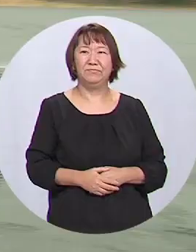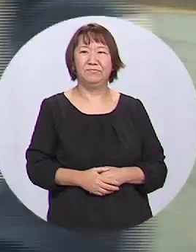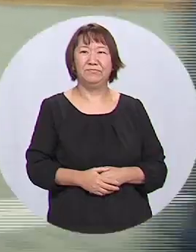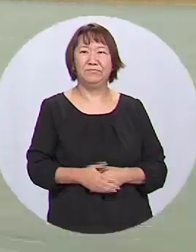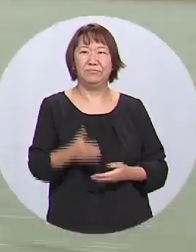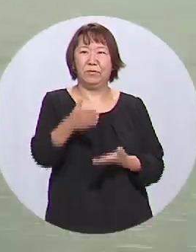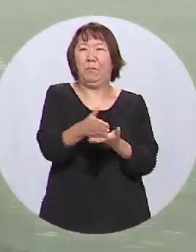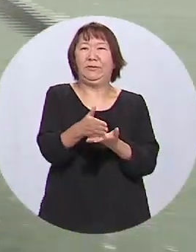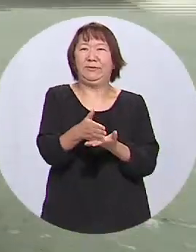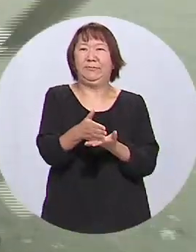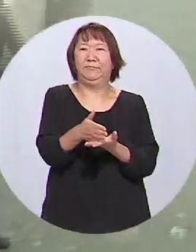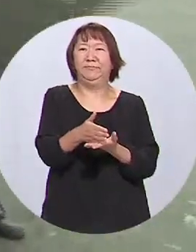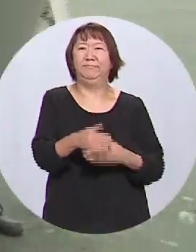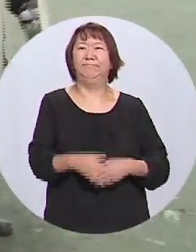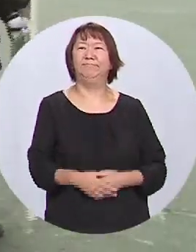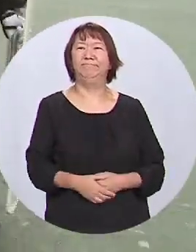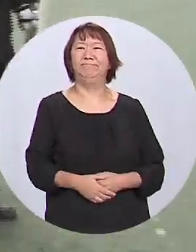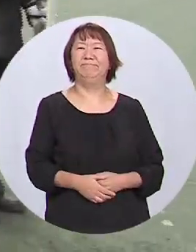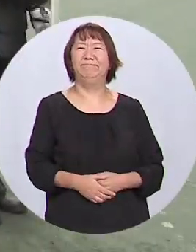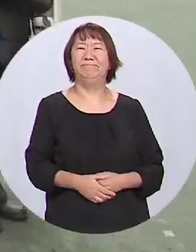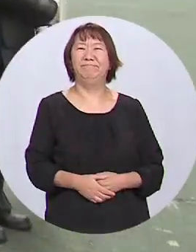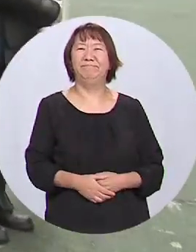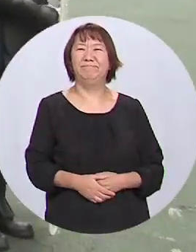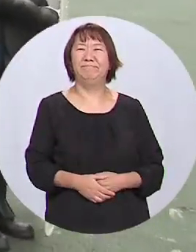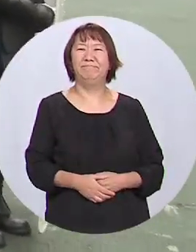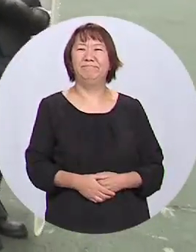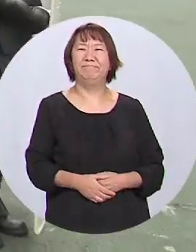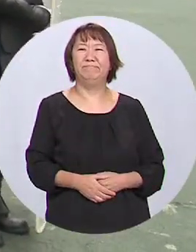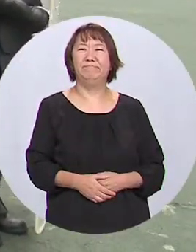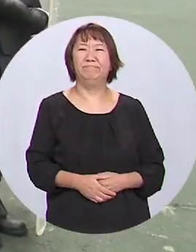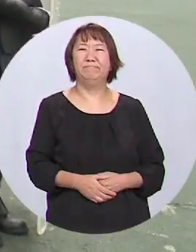ー、もれ、 よしよしよし、